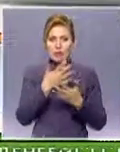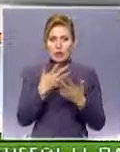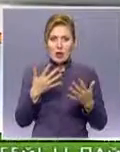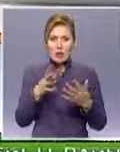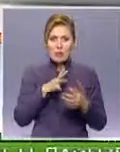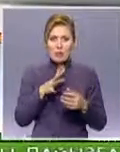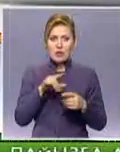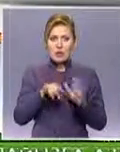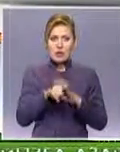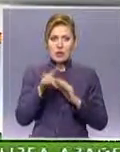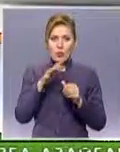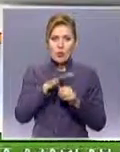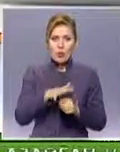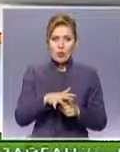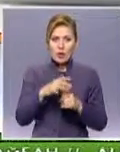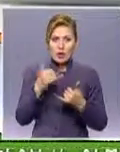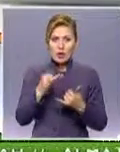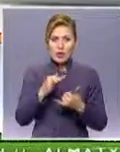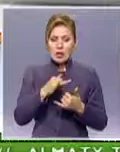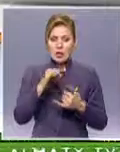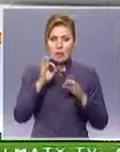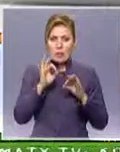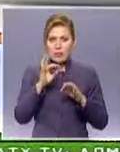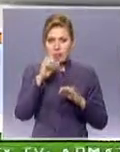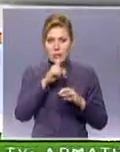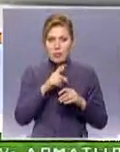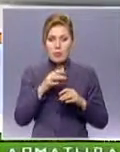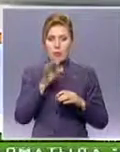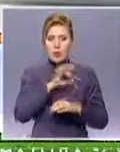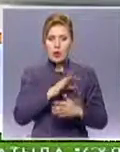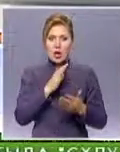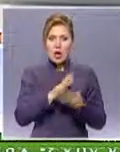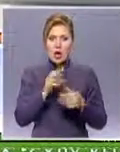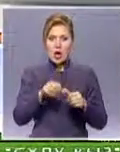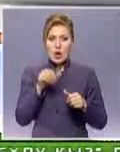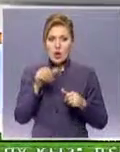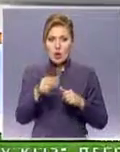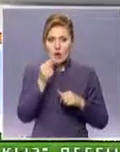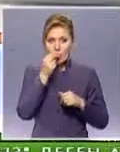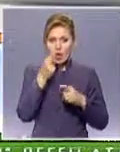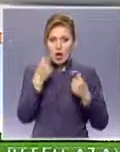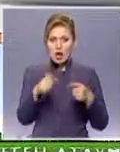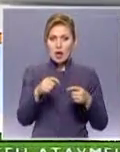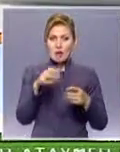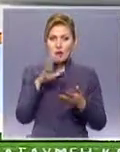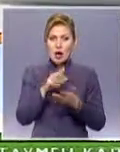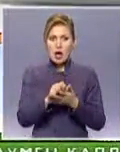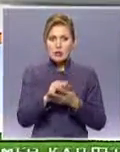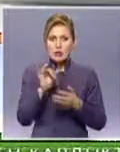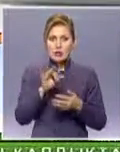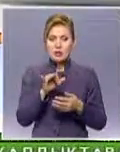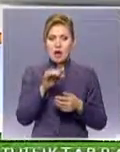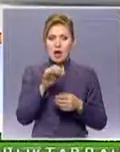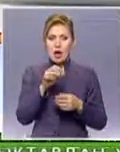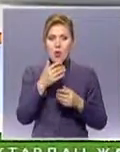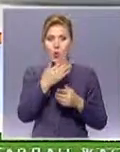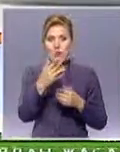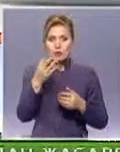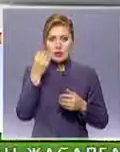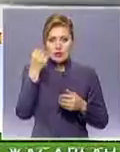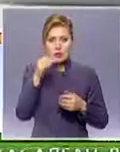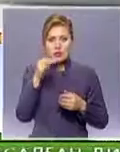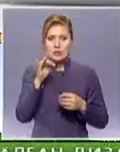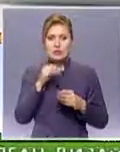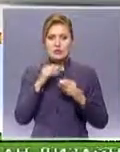жариялаған мораторийінен бұрыс пиғылда пайдаланғандар көбейіп кеткен. Әсіресе азық-түлік саудалаумен айналысатын қалталылар оның сапасы мен